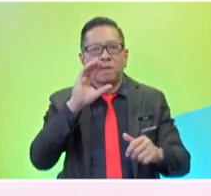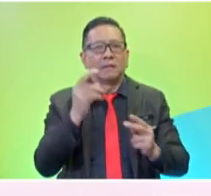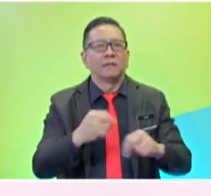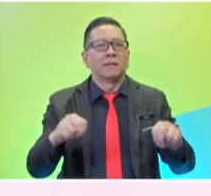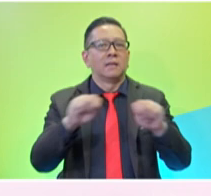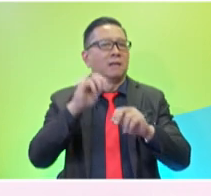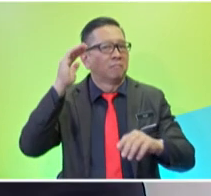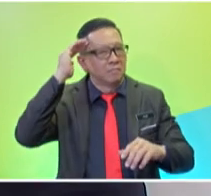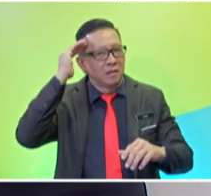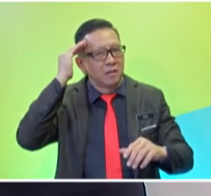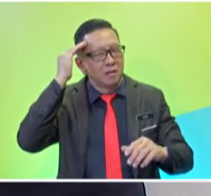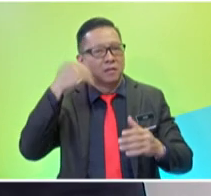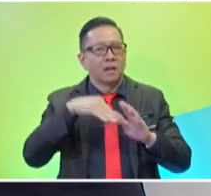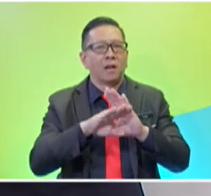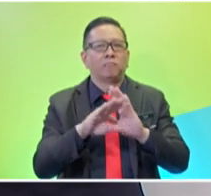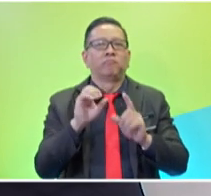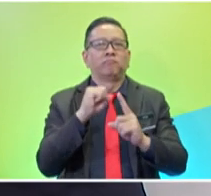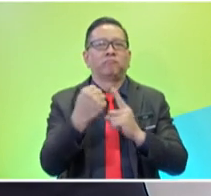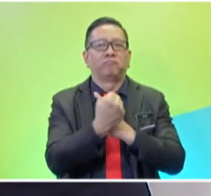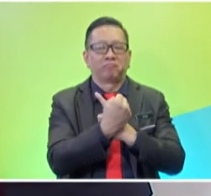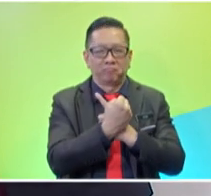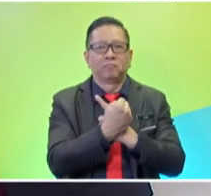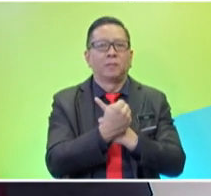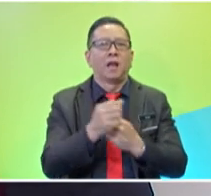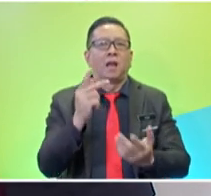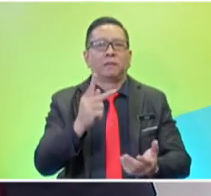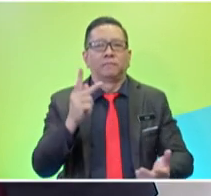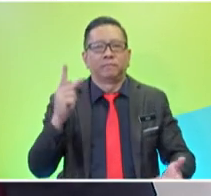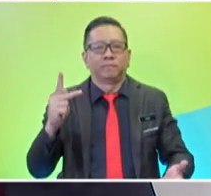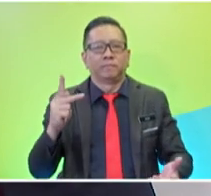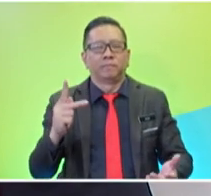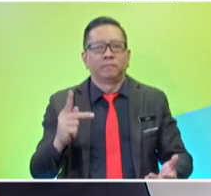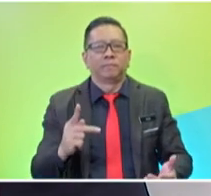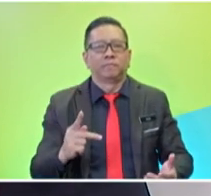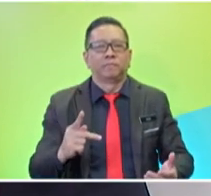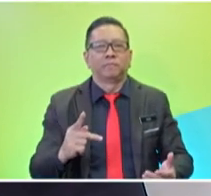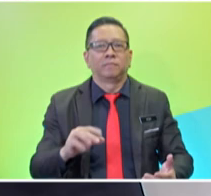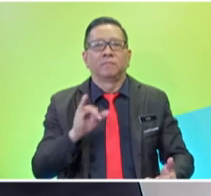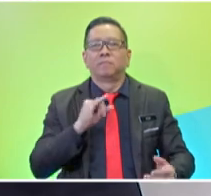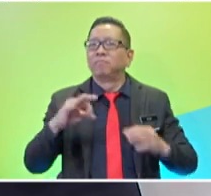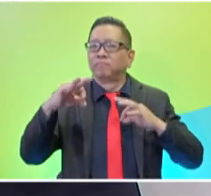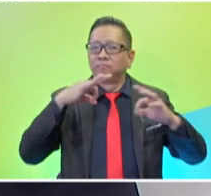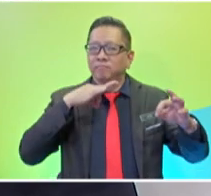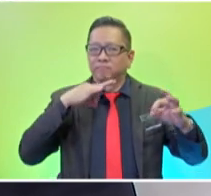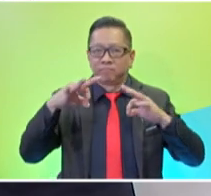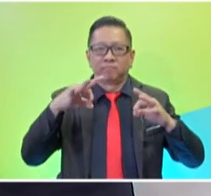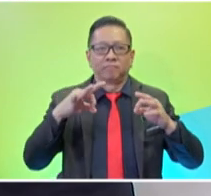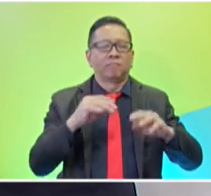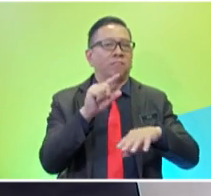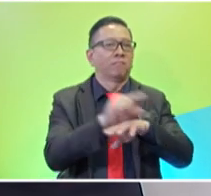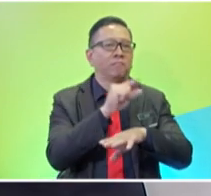dalam suatu keadaan Baiklah saya akan bagi satu dan saya akan Terangkan satu contoh soal lain yang menggunakan